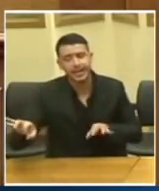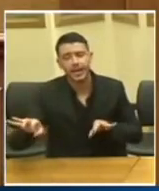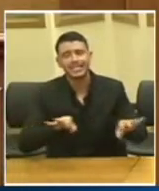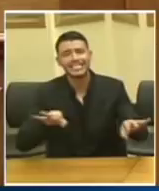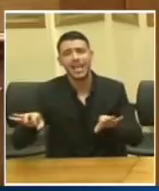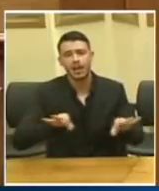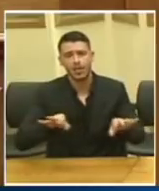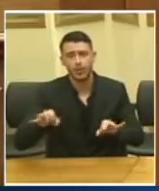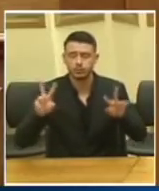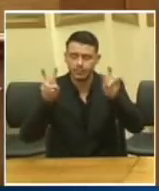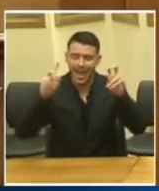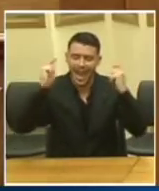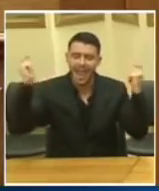Γραμμή,